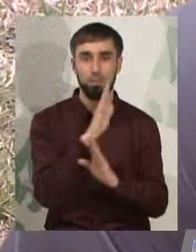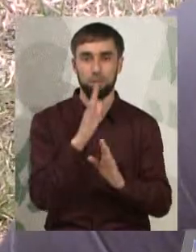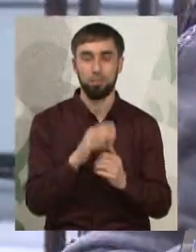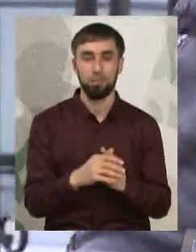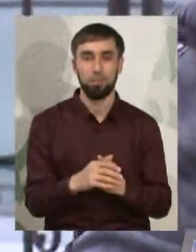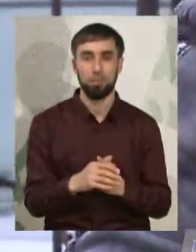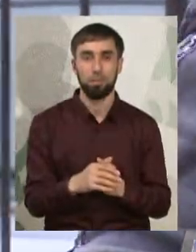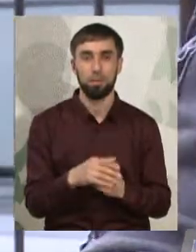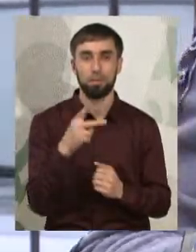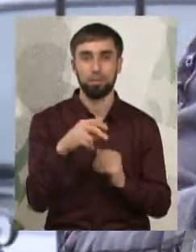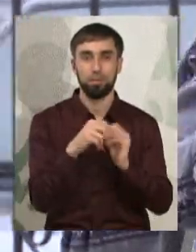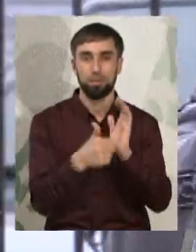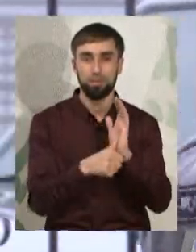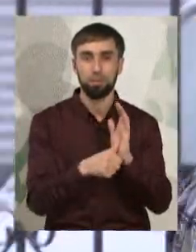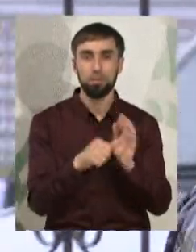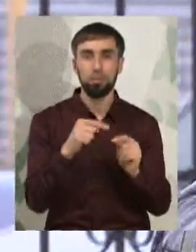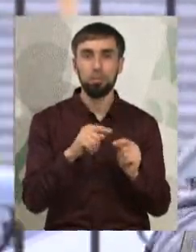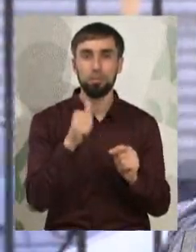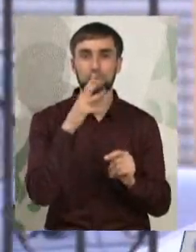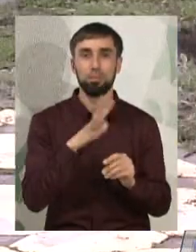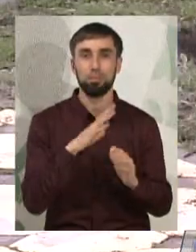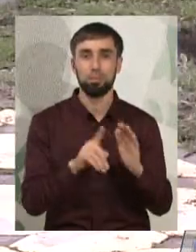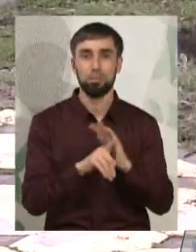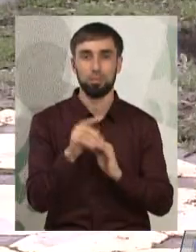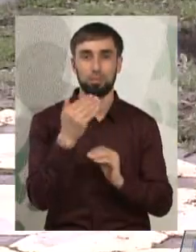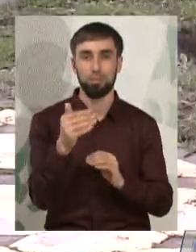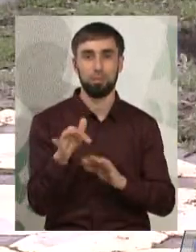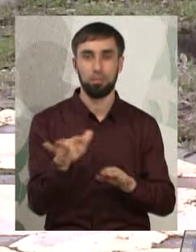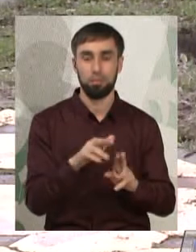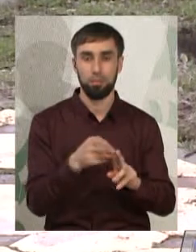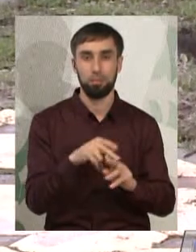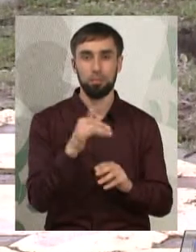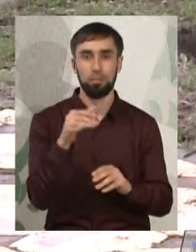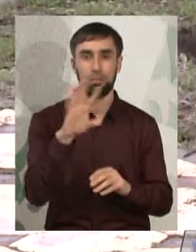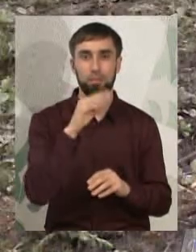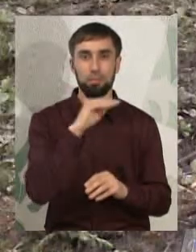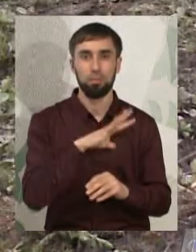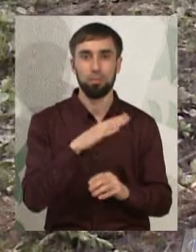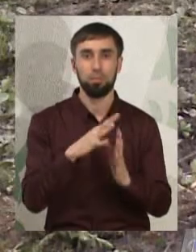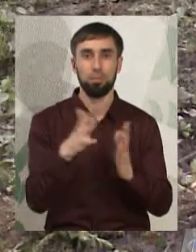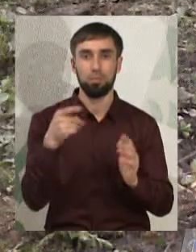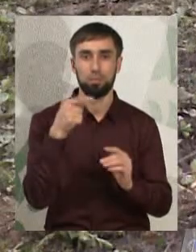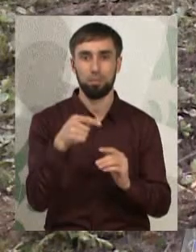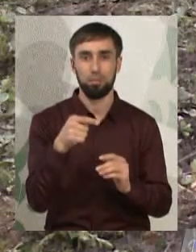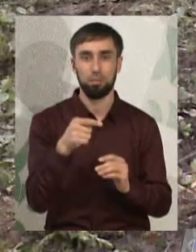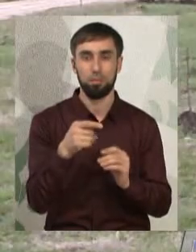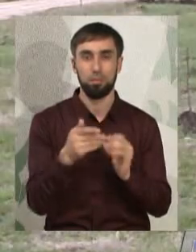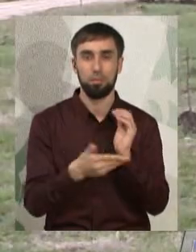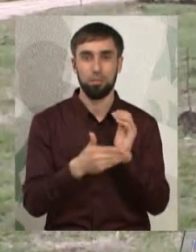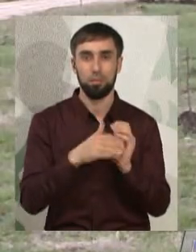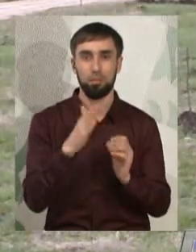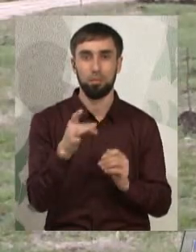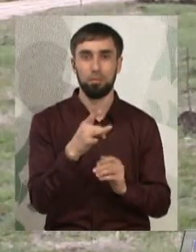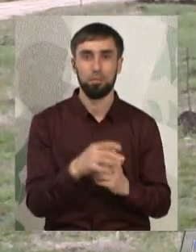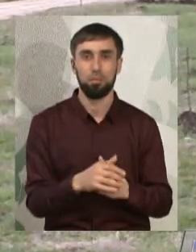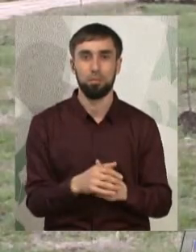Победы». 2016-го, с тех пор, как в регионе стартовало это движение, активисты успели высадить более 1000 деревьев в разных уголках республики. Акции,